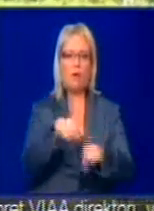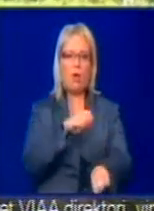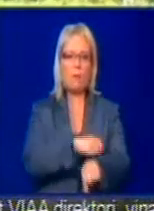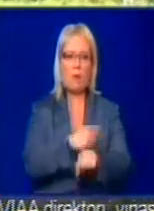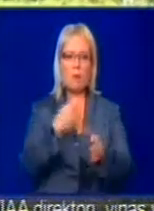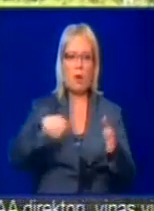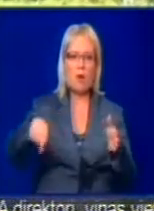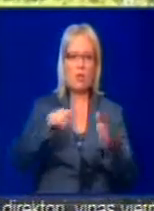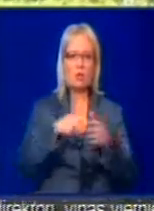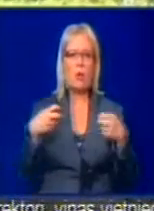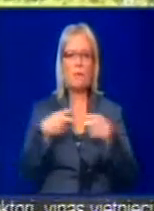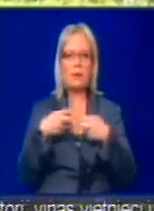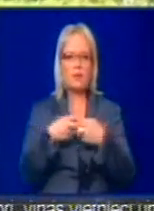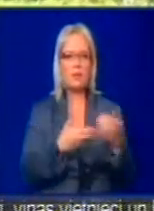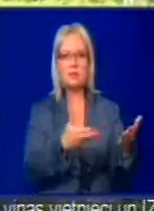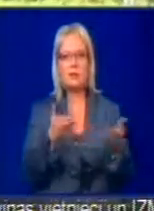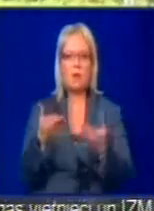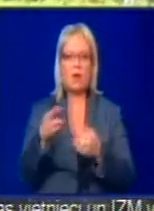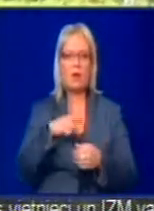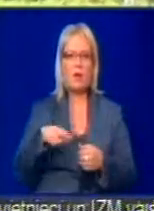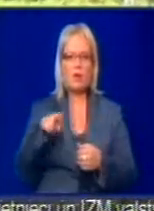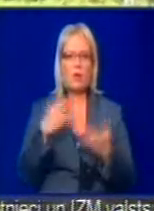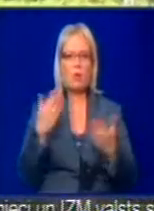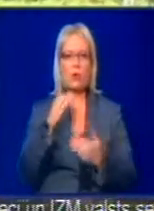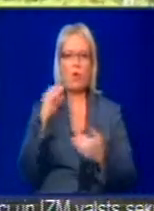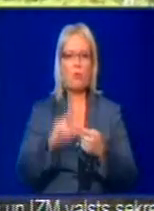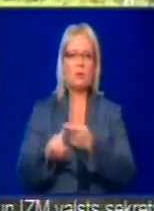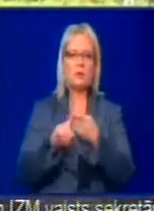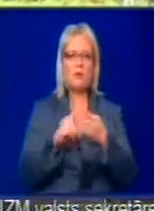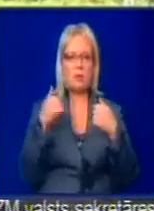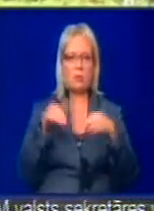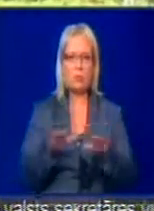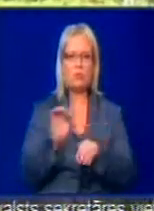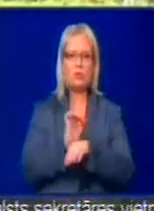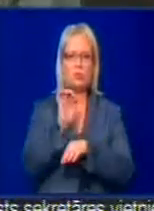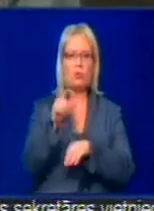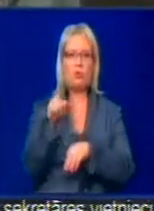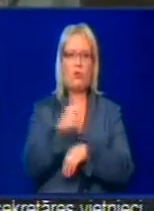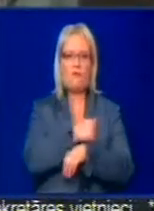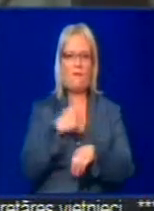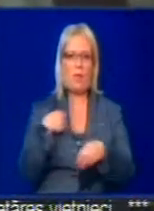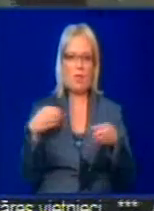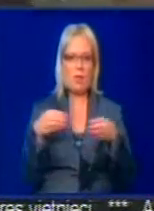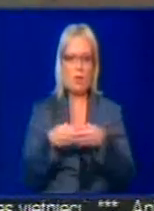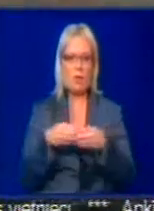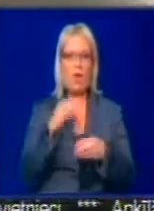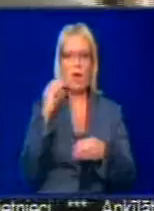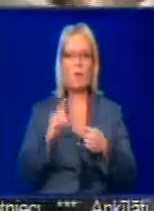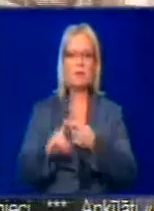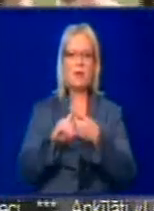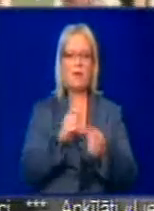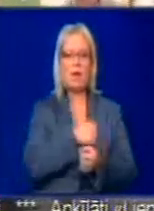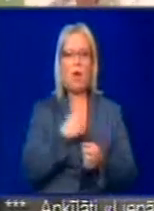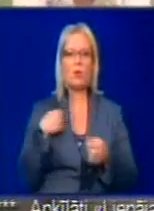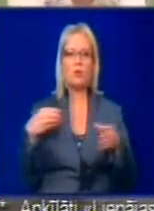km rādiusā no Briseles, jebkurā no reģioniem, kur Eiropas Savienība nolems sūtīt šo vienību. Eiropas Savienības